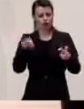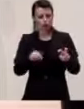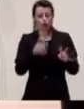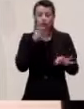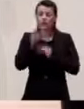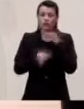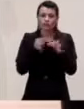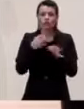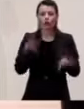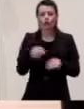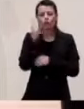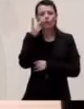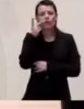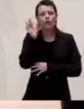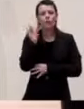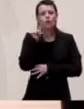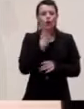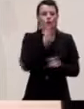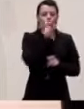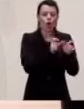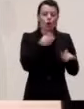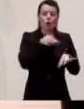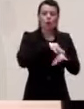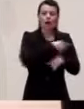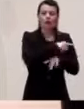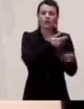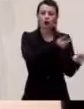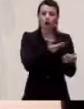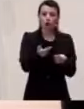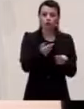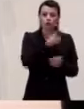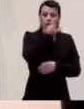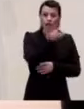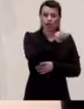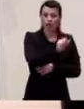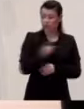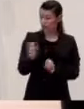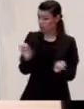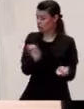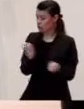arrivo di pazienti, di ospiti dall'RSA nei pronti soccorsi che